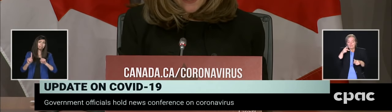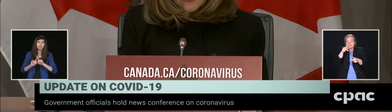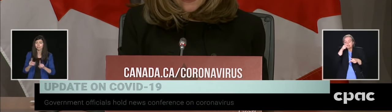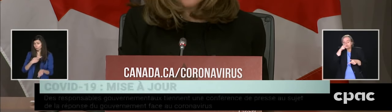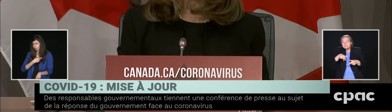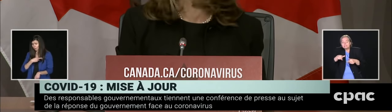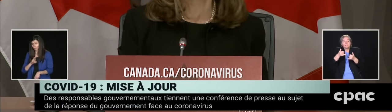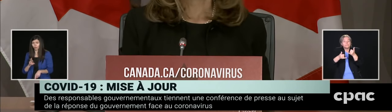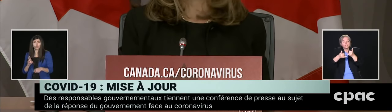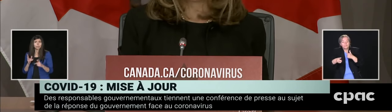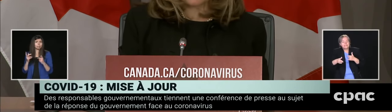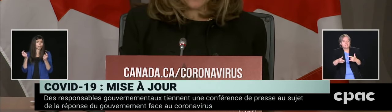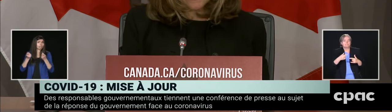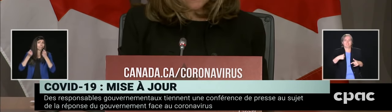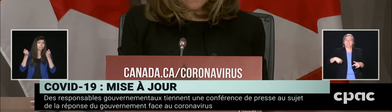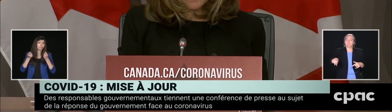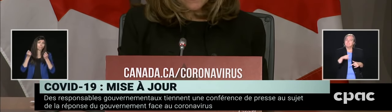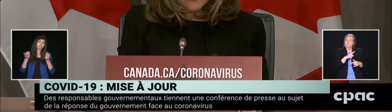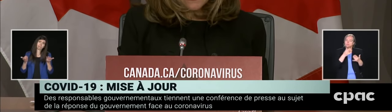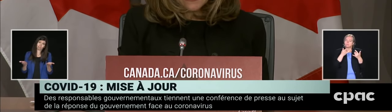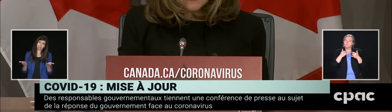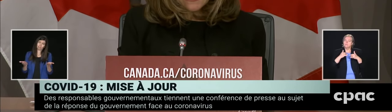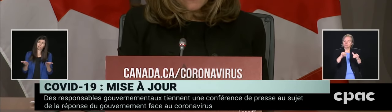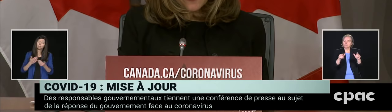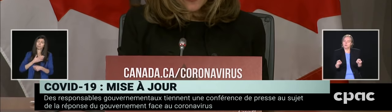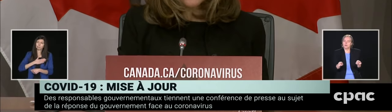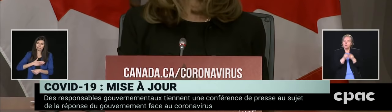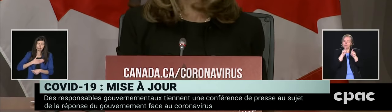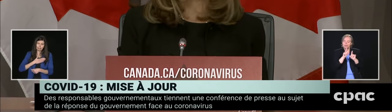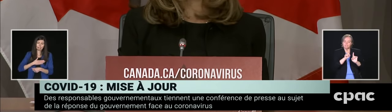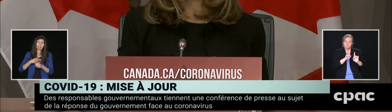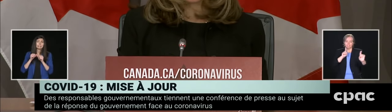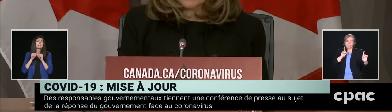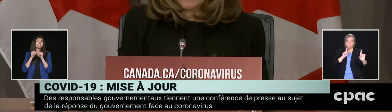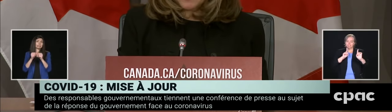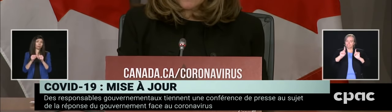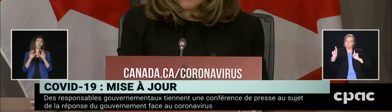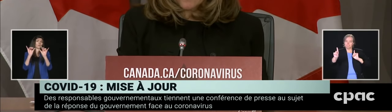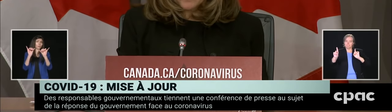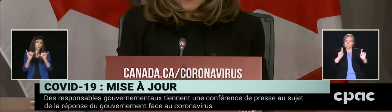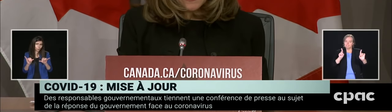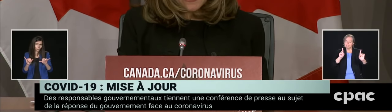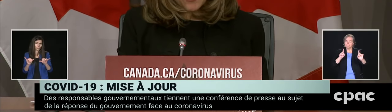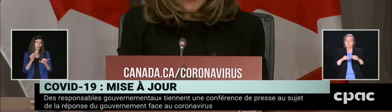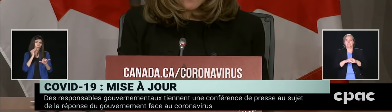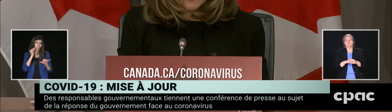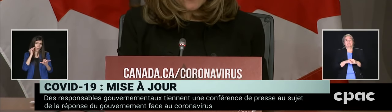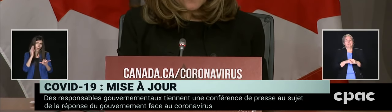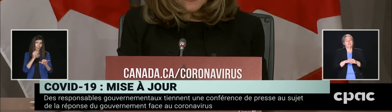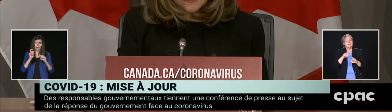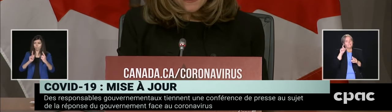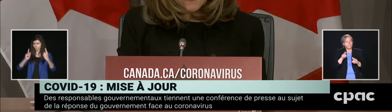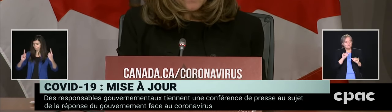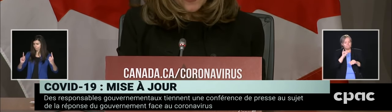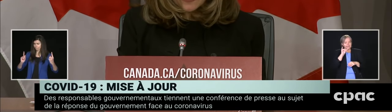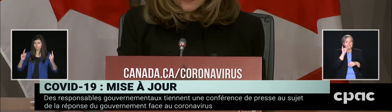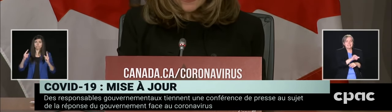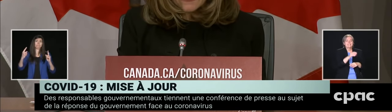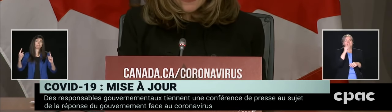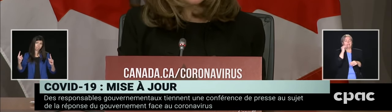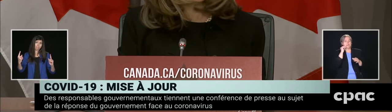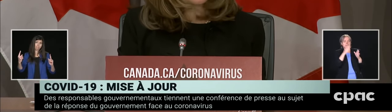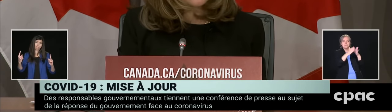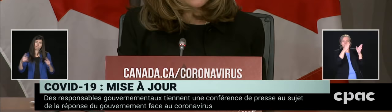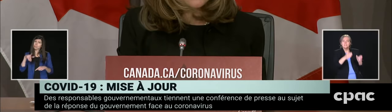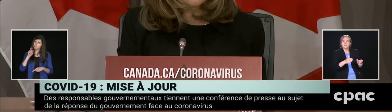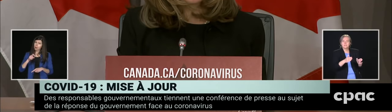à pratiquer la distanciation physique. Restez fort et restez à la maison, à moins que vous fassiez un